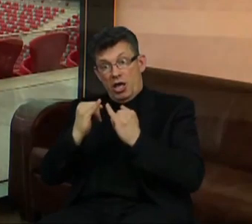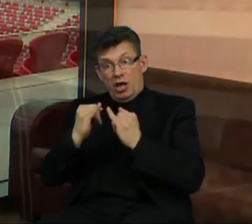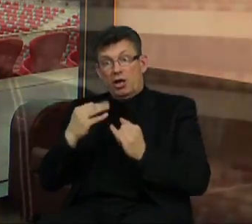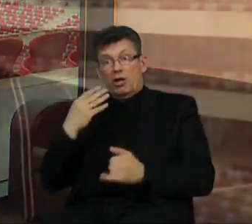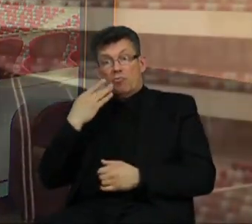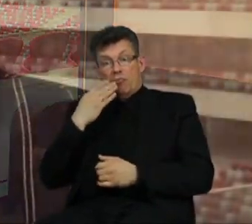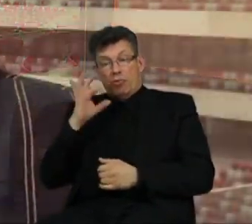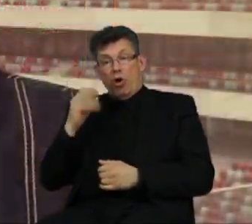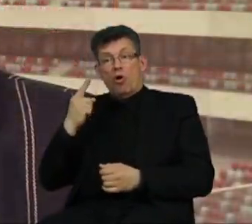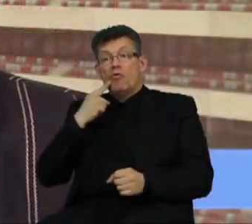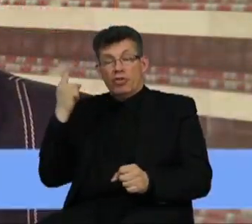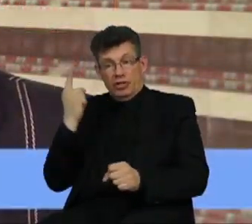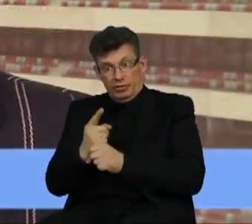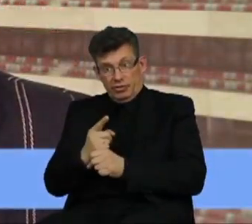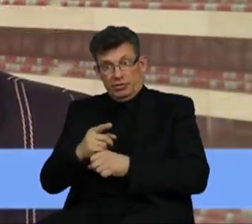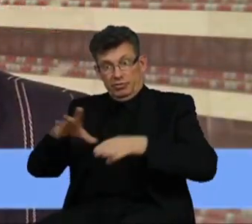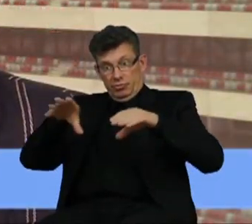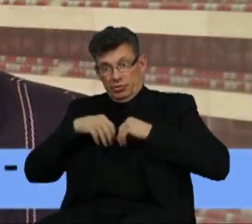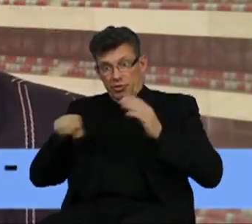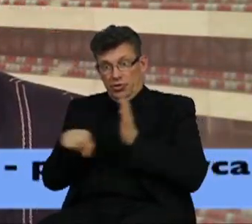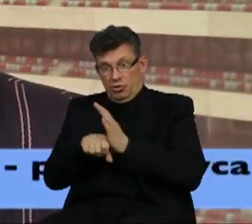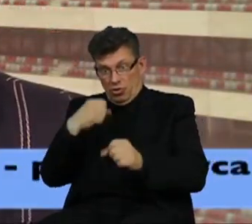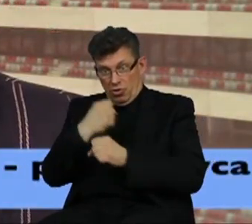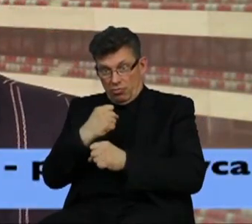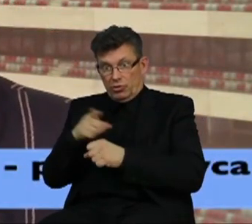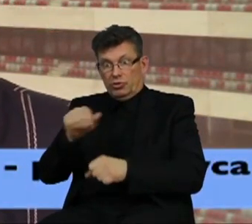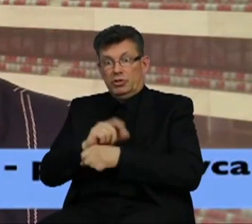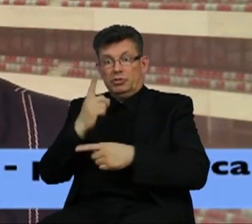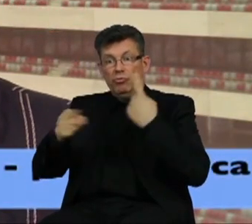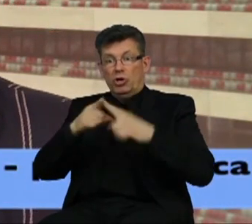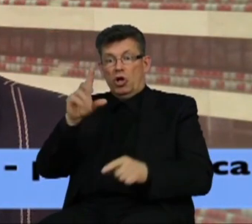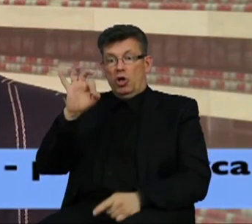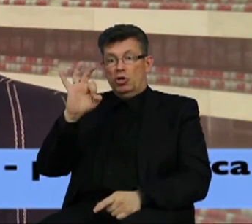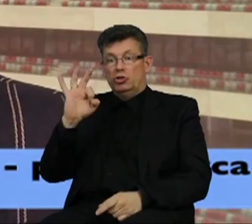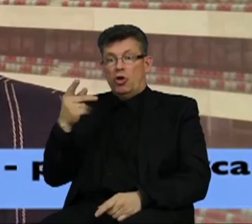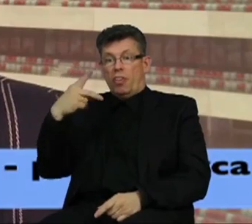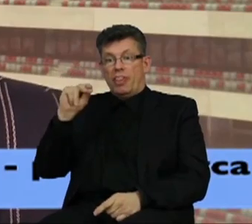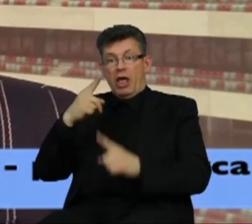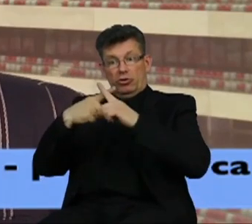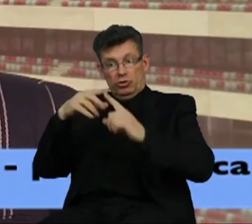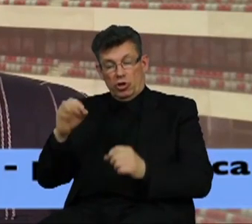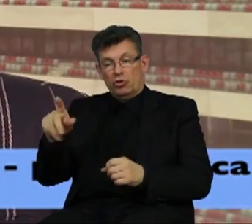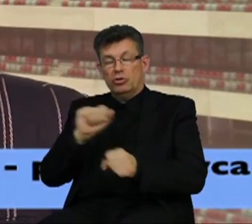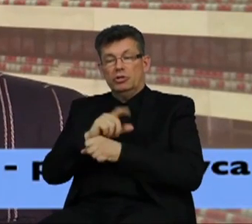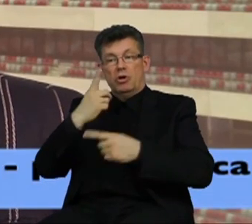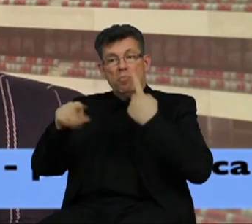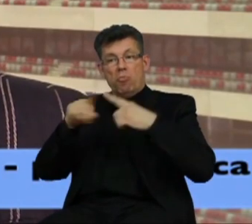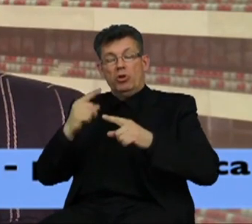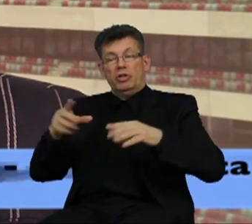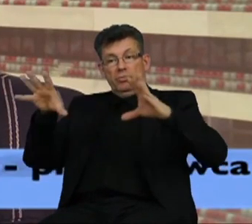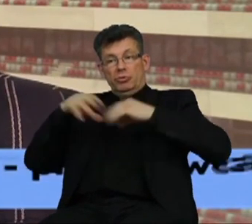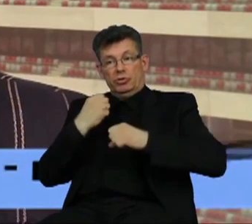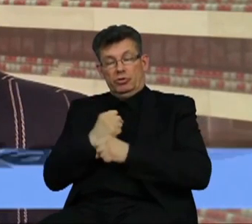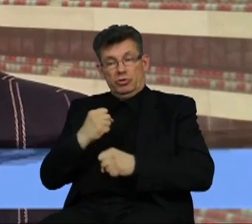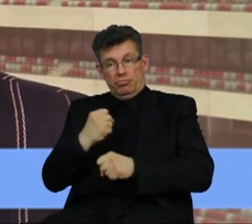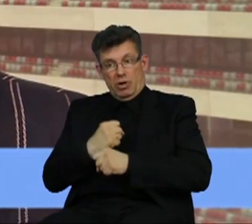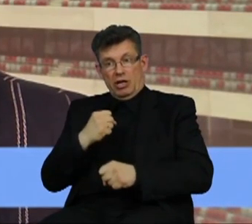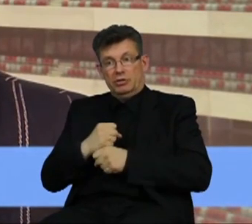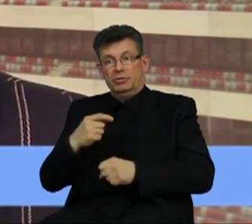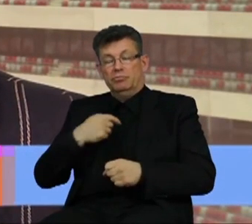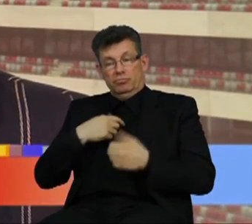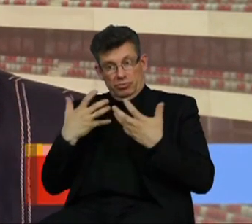decyzje związane z zatrudnieniem, to jest to przede wszystkim oczywiście polityka Sodexo, jest to polityka globalna. Bardzo nam zależy